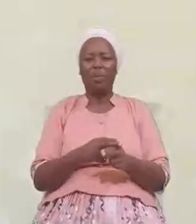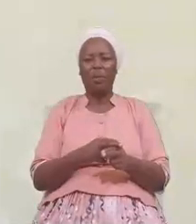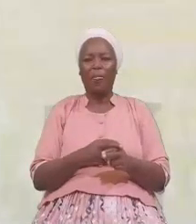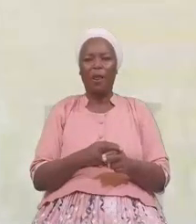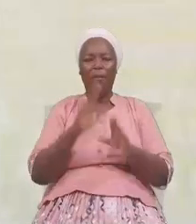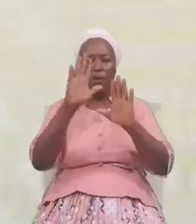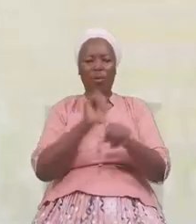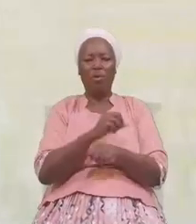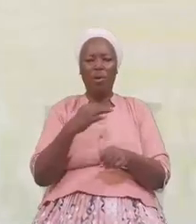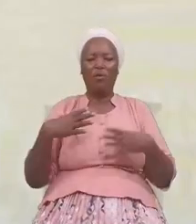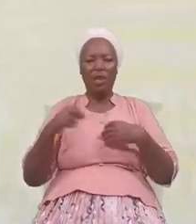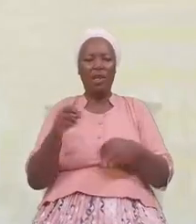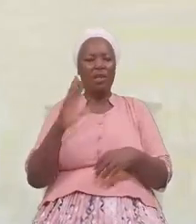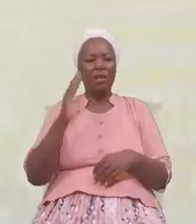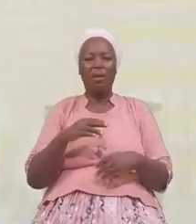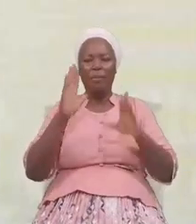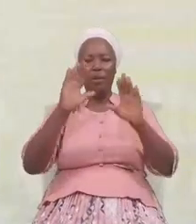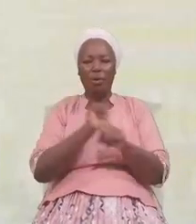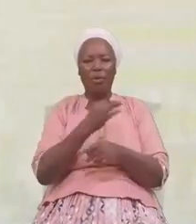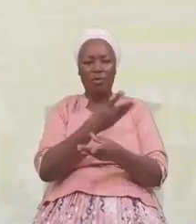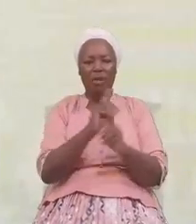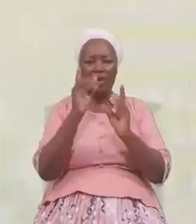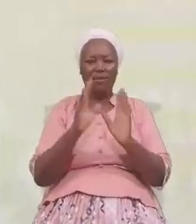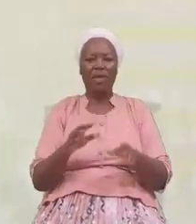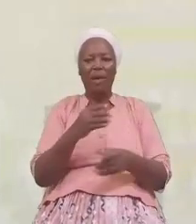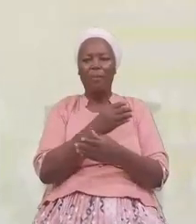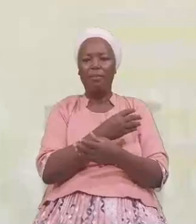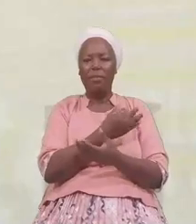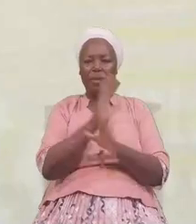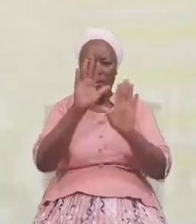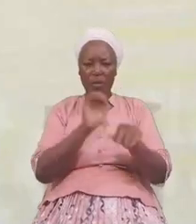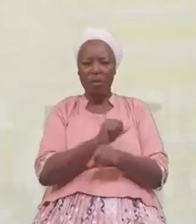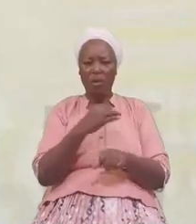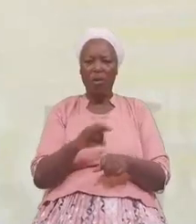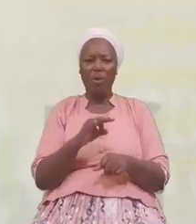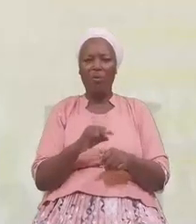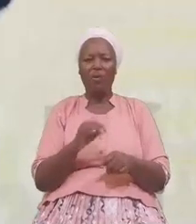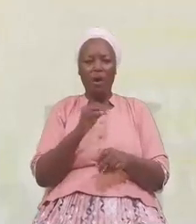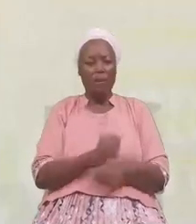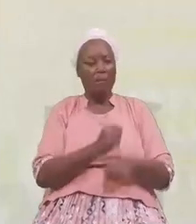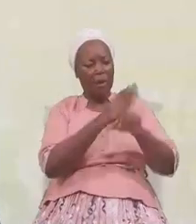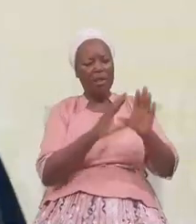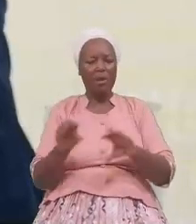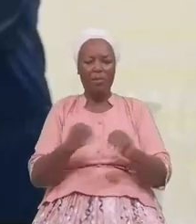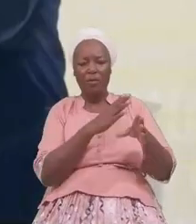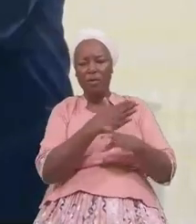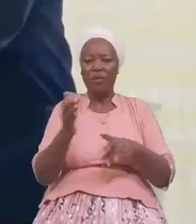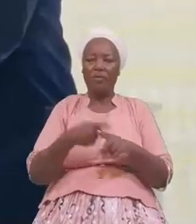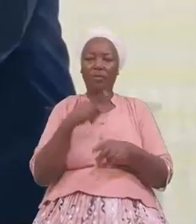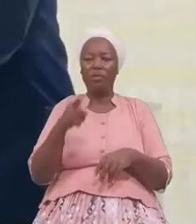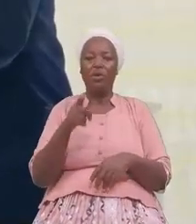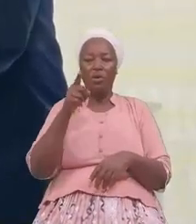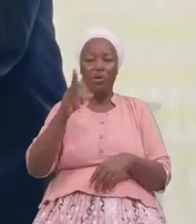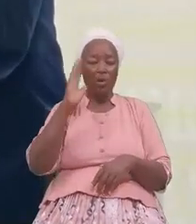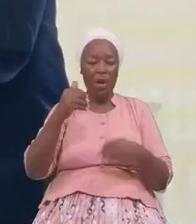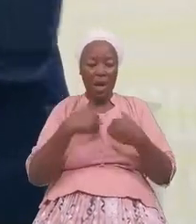guérison, miracle de délivrance, miracle des montagnes qui sont déplacées de ta vie. Tu auras le miracle ce